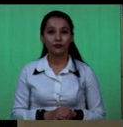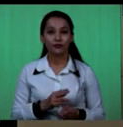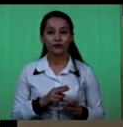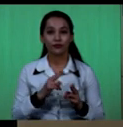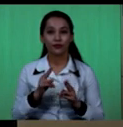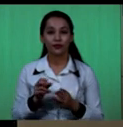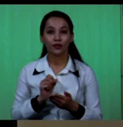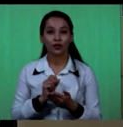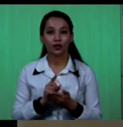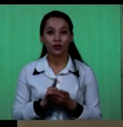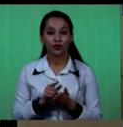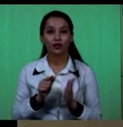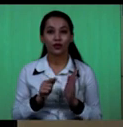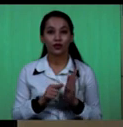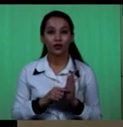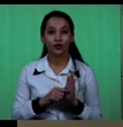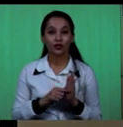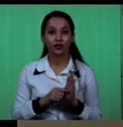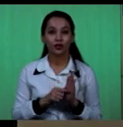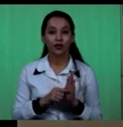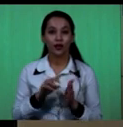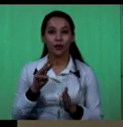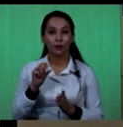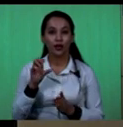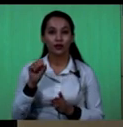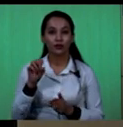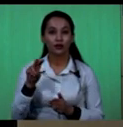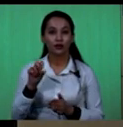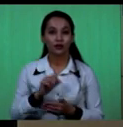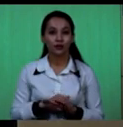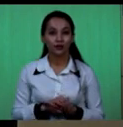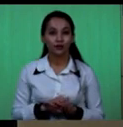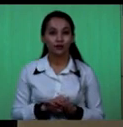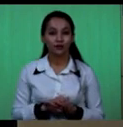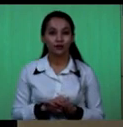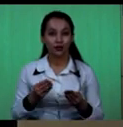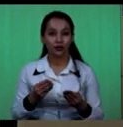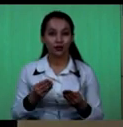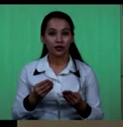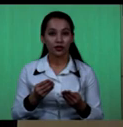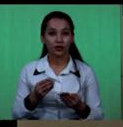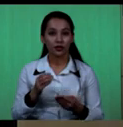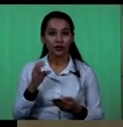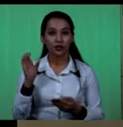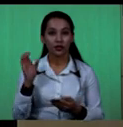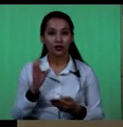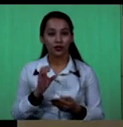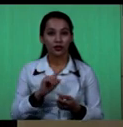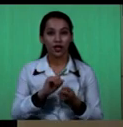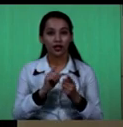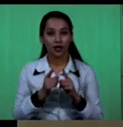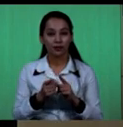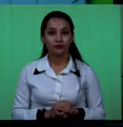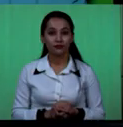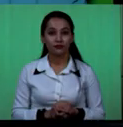Navbatdagi topshirig'imiz 7-chi masala. Unda aytilishicha sekundlarda